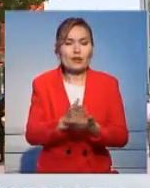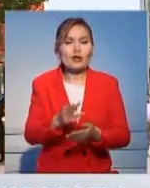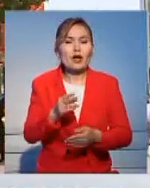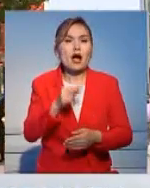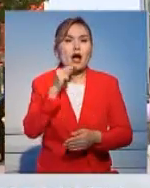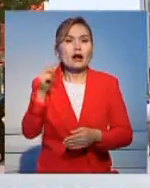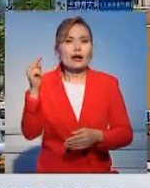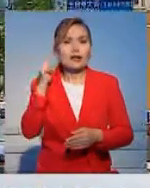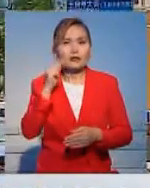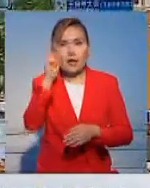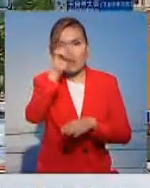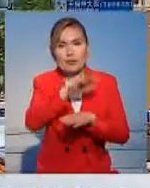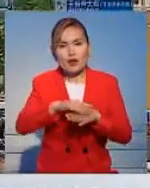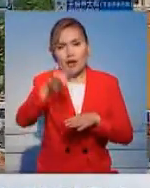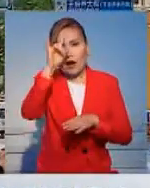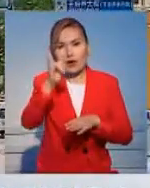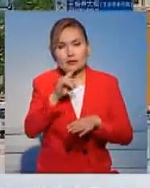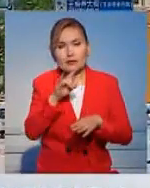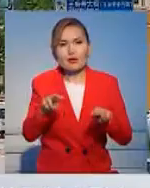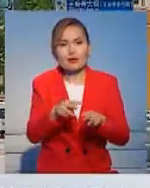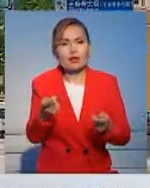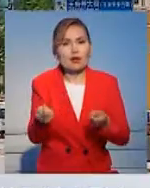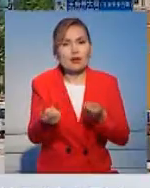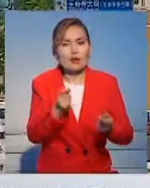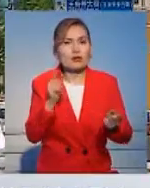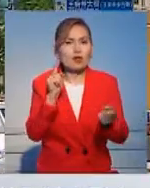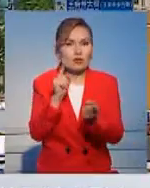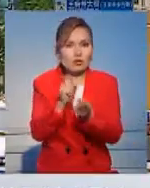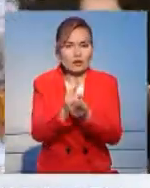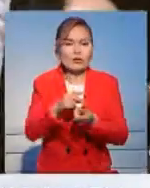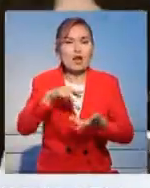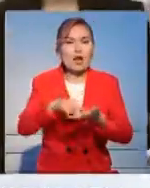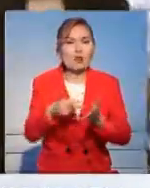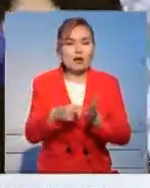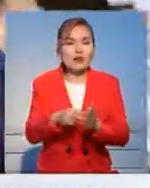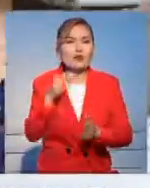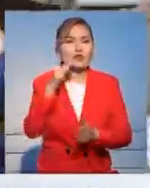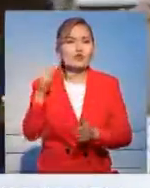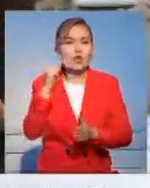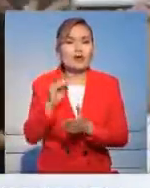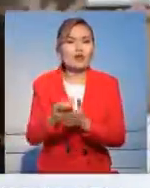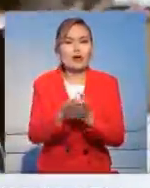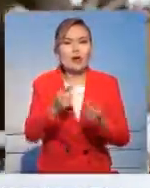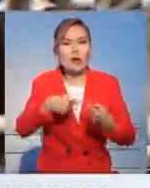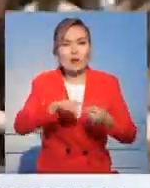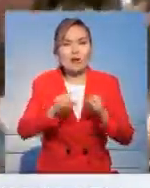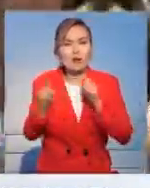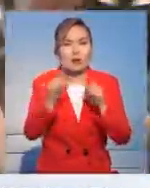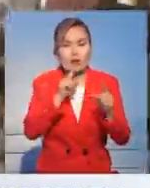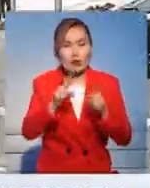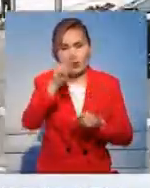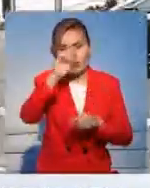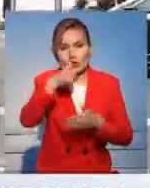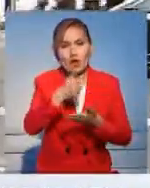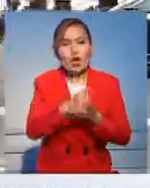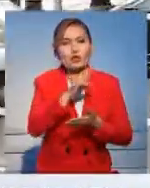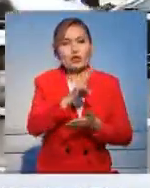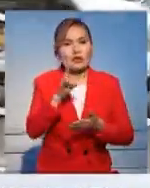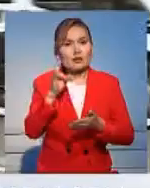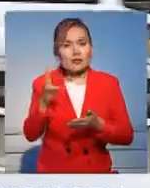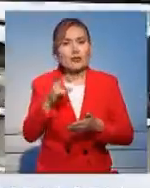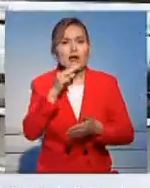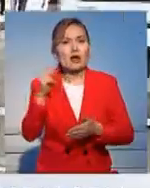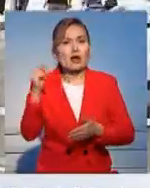бұл кездесу Қытай тарапының ұсынысымен өтіп жатыр. Шанхай ынтымақтастық ұйымы саммитінің қарсаңында Нұрсұлтан Назарбаевты Қытай